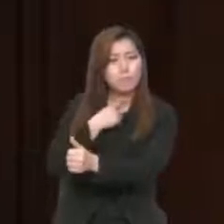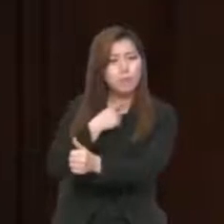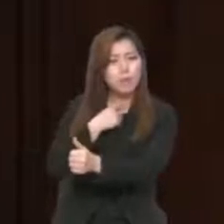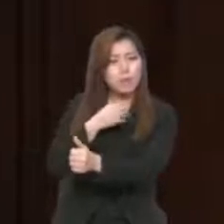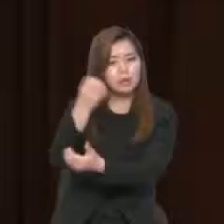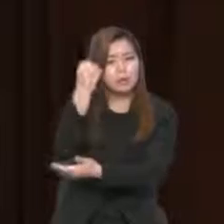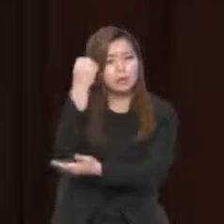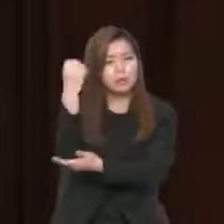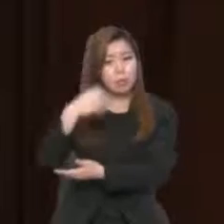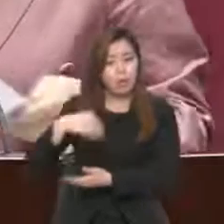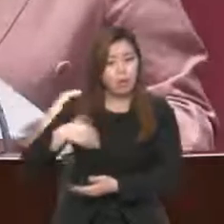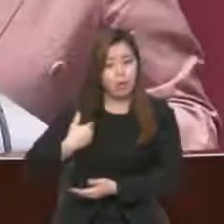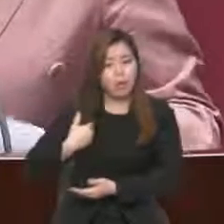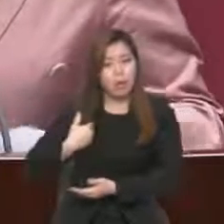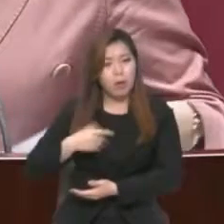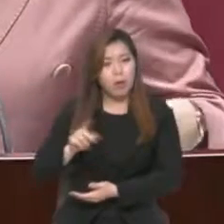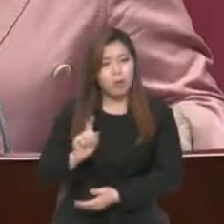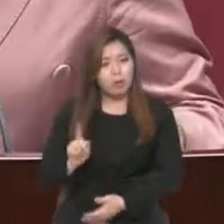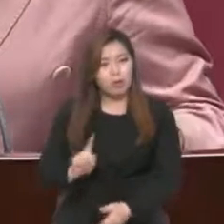이것들 모르시는 건가요?